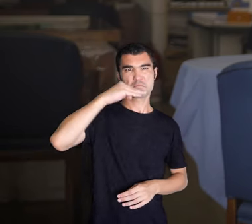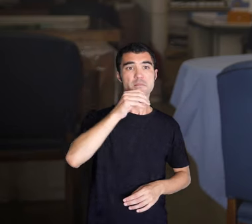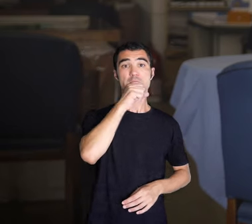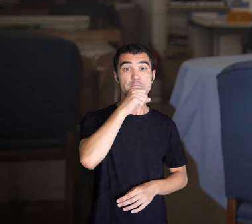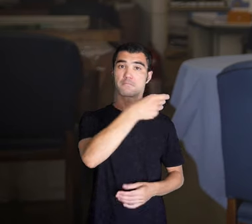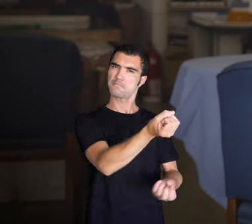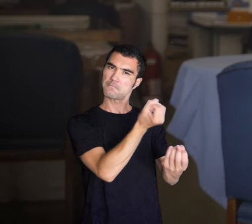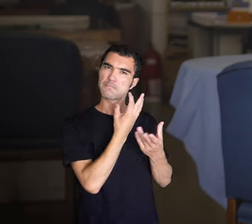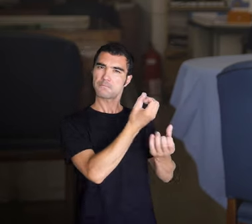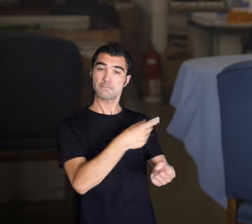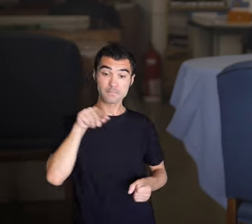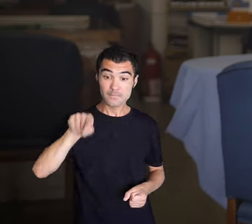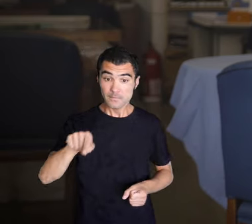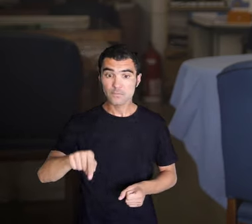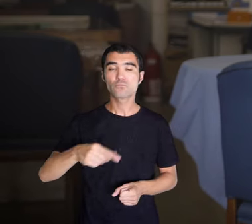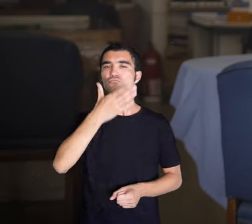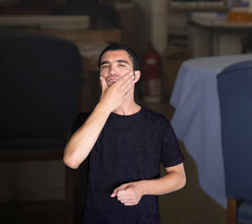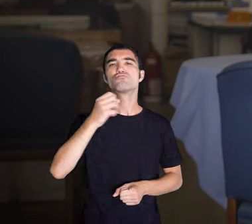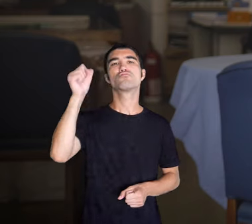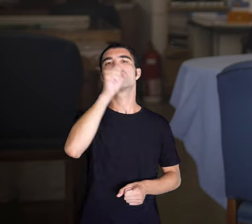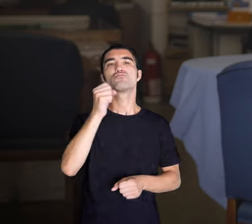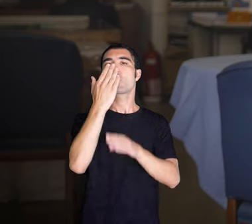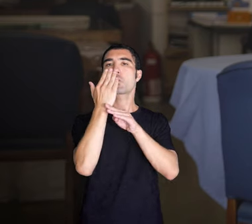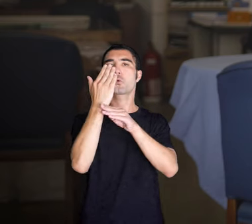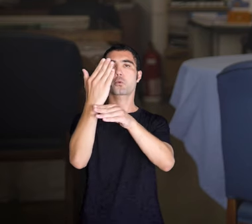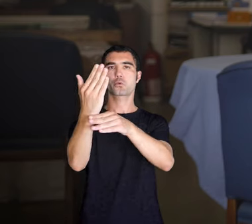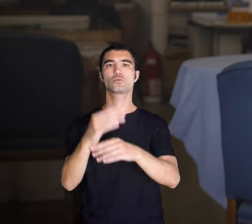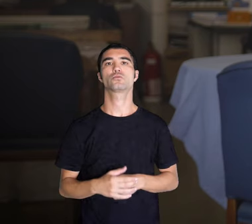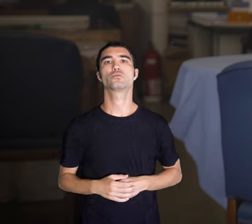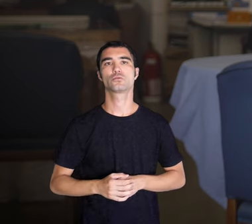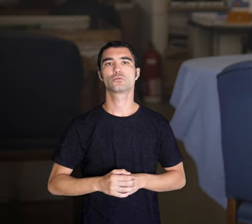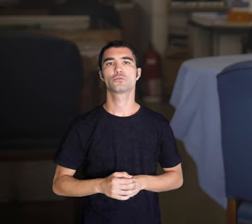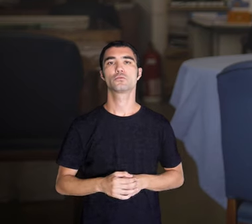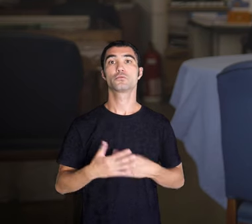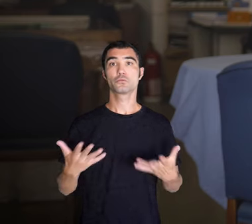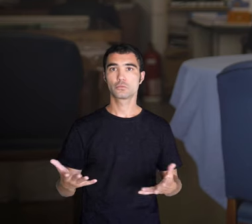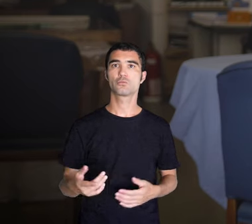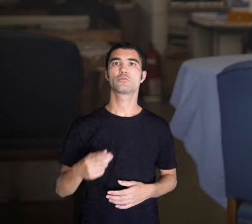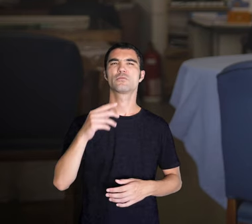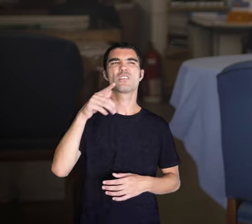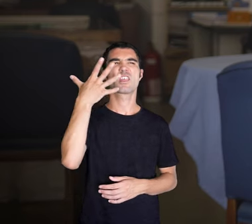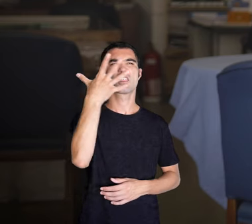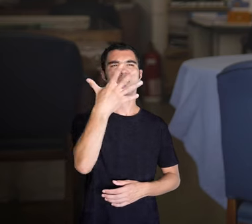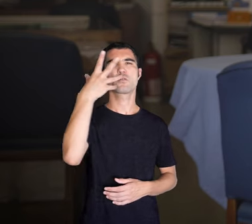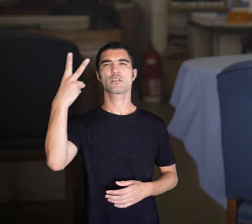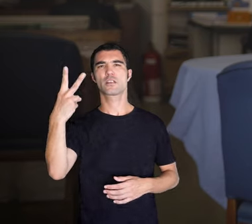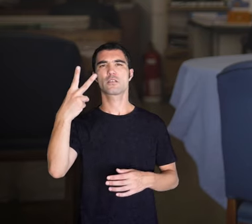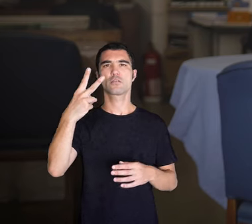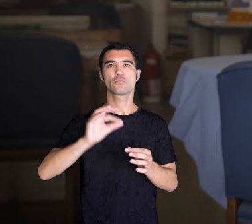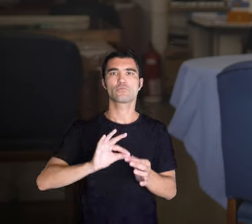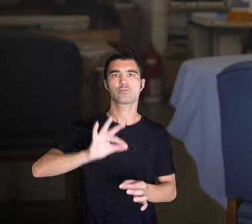que aquest bot era molt bo per navegar la vela, i duia 52 pans